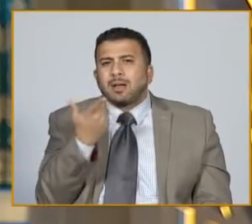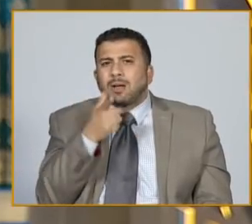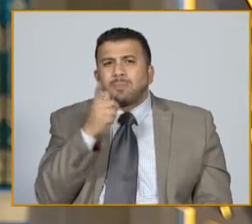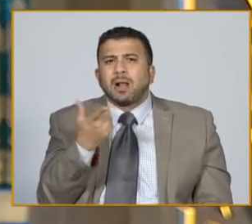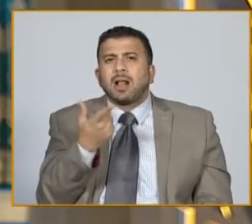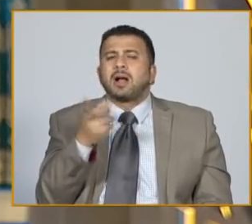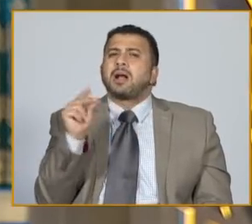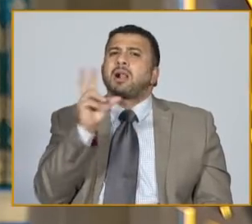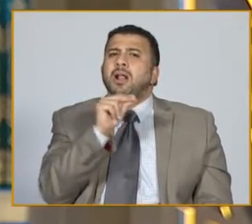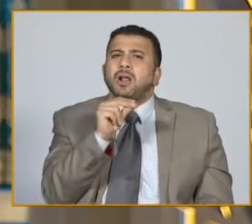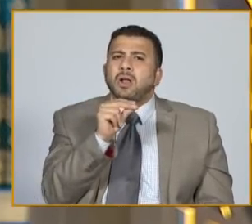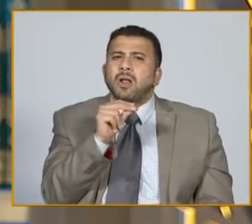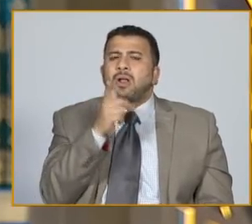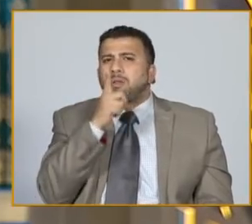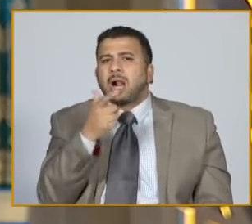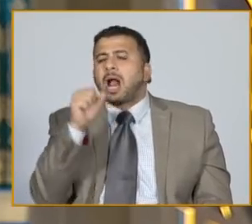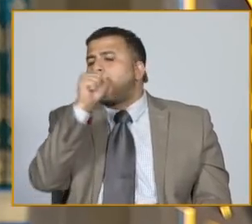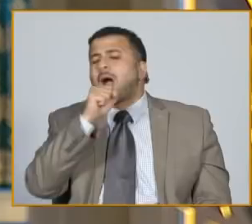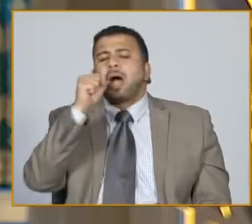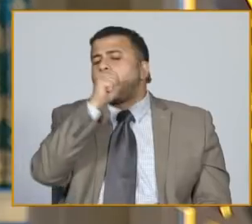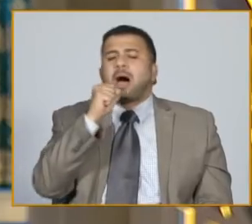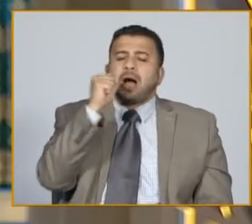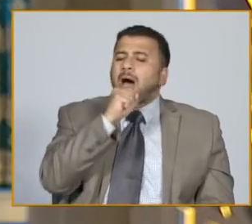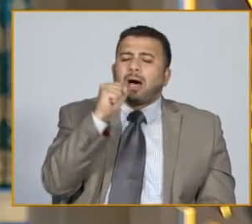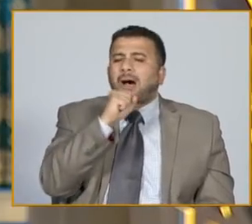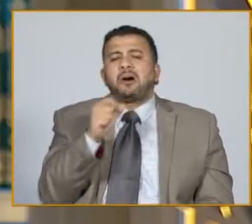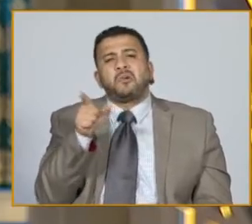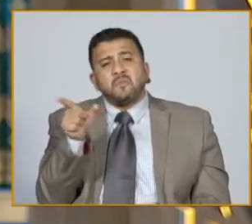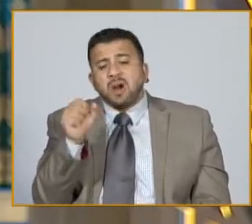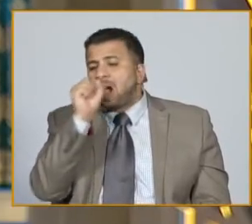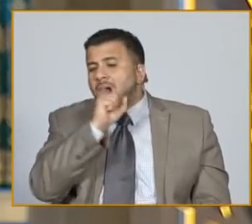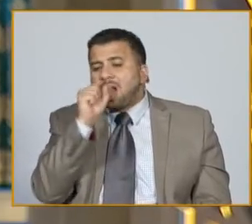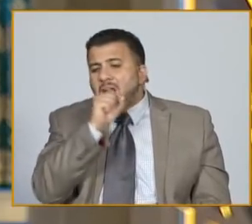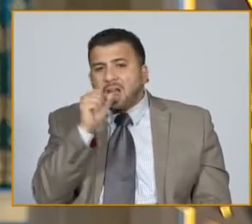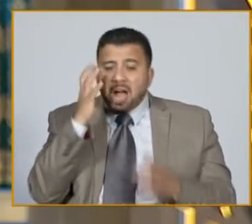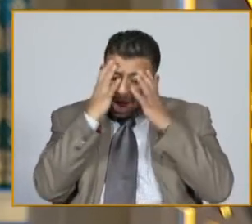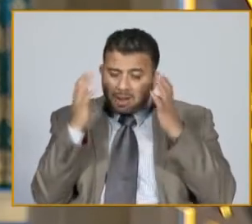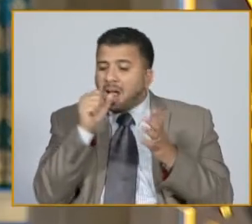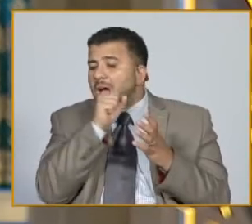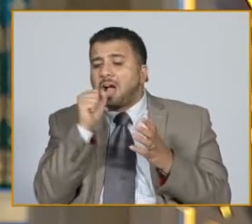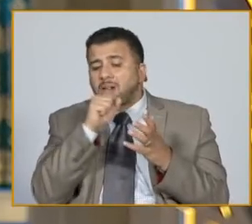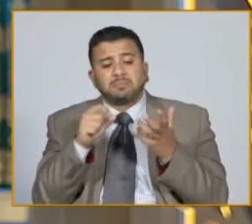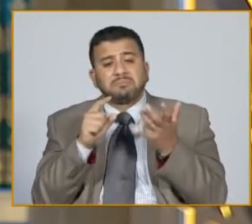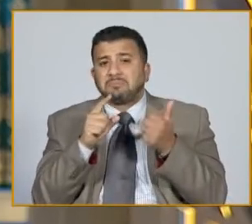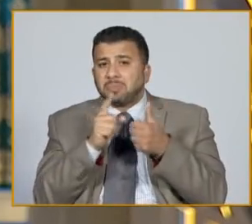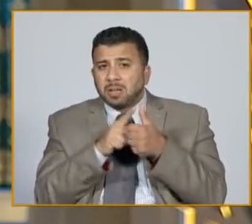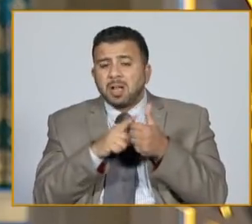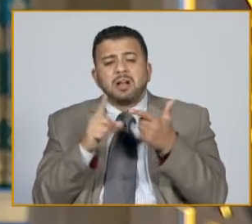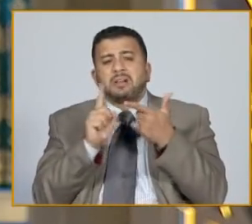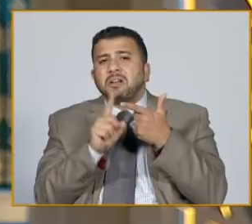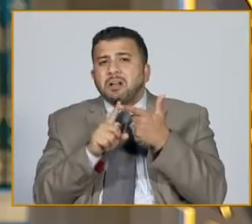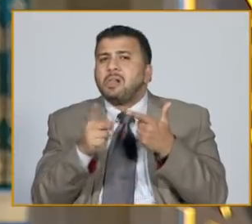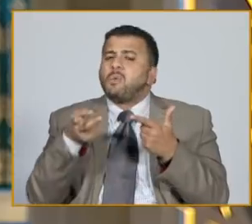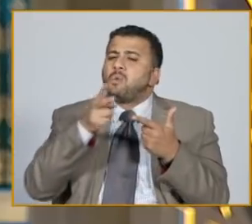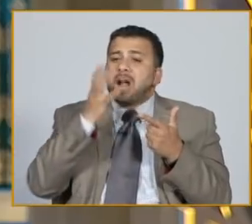الغناء المصحوب بالمعازف، ومنهم من ذهب إلى أن لهو الحديث المقصود فيه النميمة والغيبة